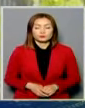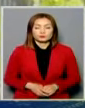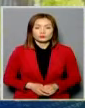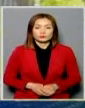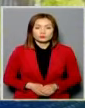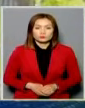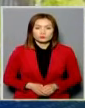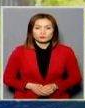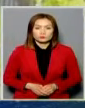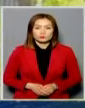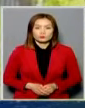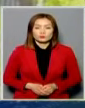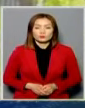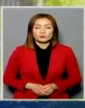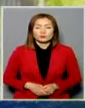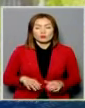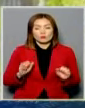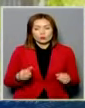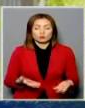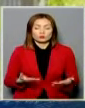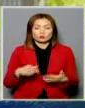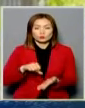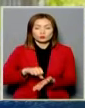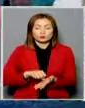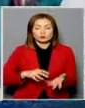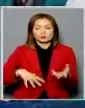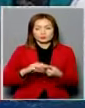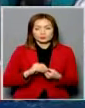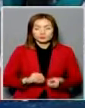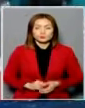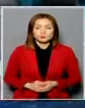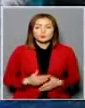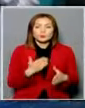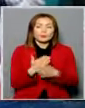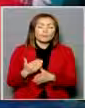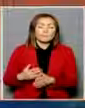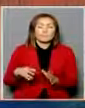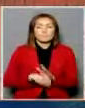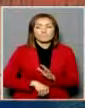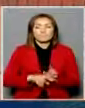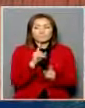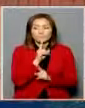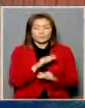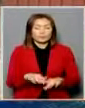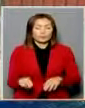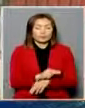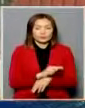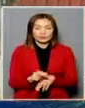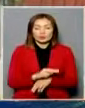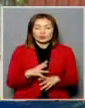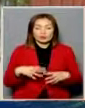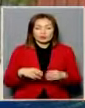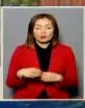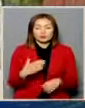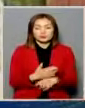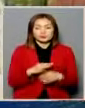қажет. Сіздерді де осы шараға қатысуға, атсалысуға шақырамыз. Көмек алғандардың арасында ерекше бала тәрбиелеп отырған жанұялар